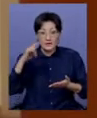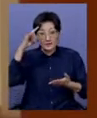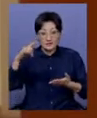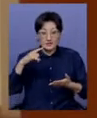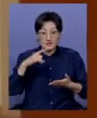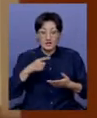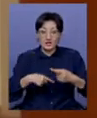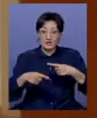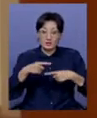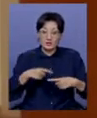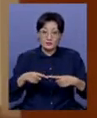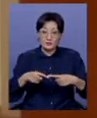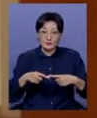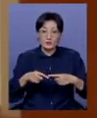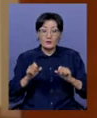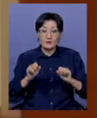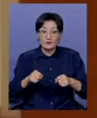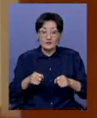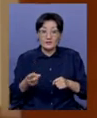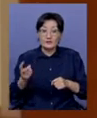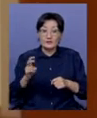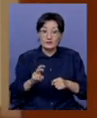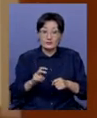бізге елге қайтарамыз деп келеміз деп